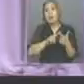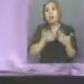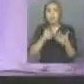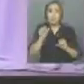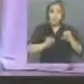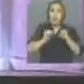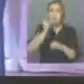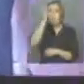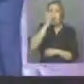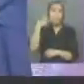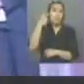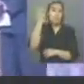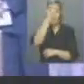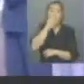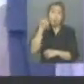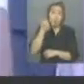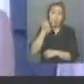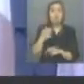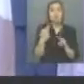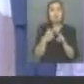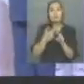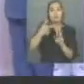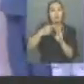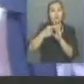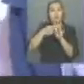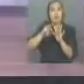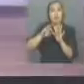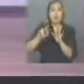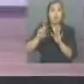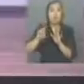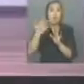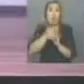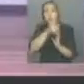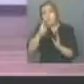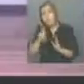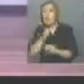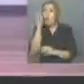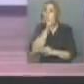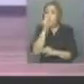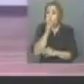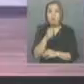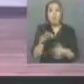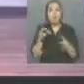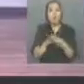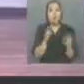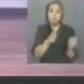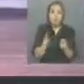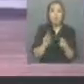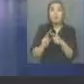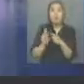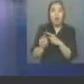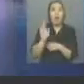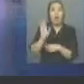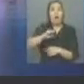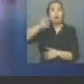ในละครเพลงเรื่องนเรศวรมหาราชและได้เข้าไปเป็นนักร้องประจำวงดุริยางทหารบกวงสุนทราภรณ์เป็นผู้ประ